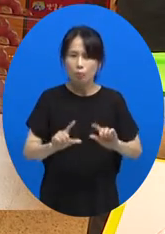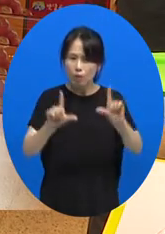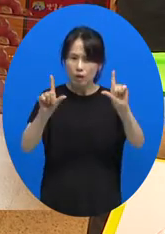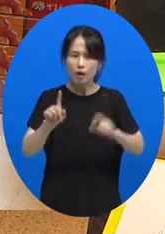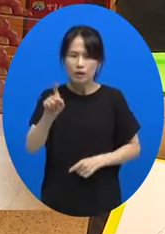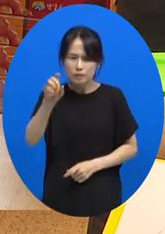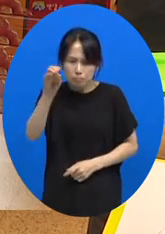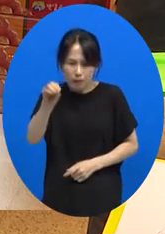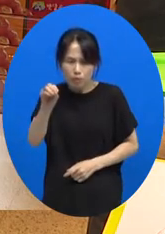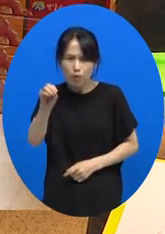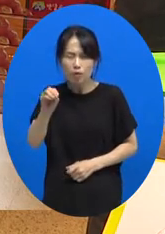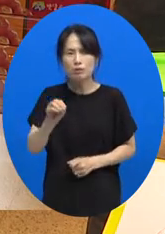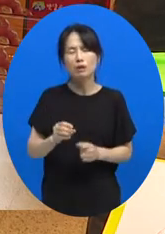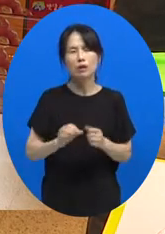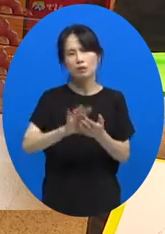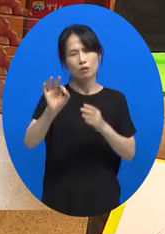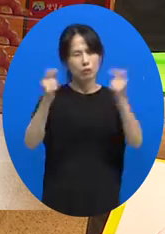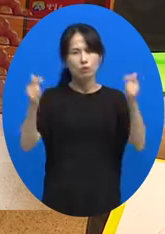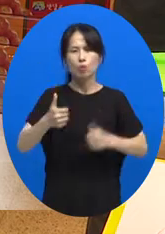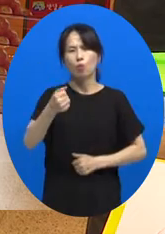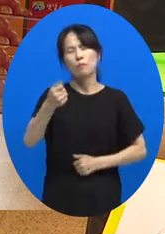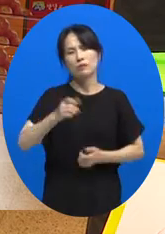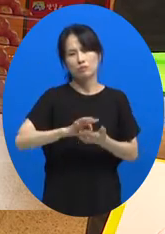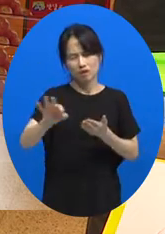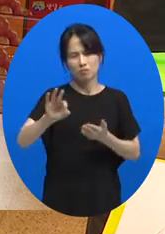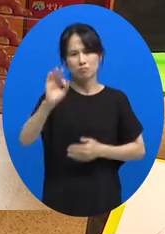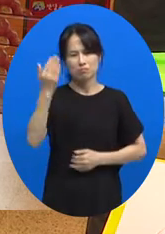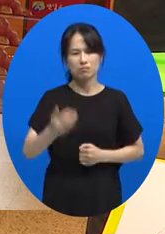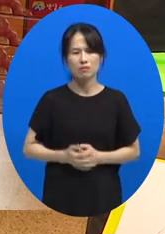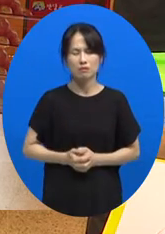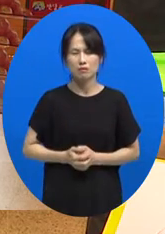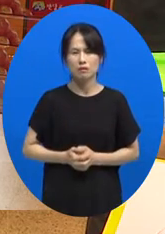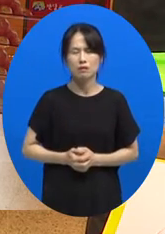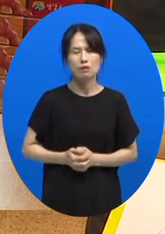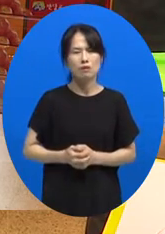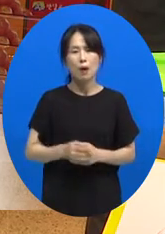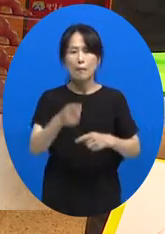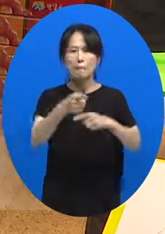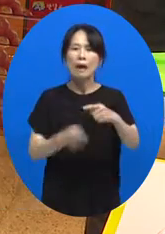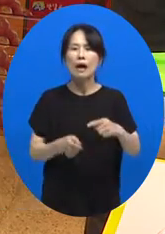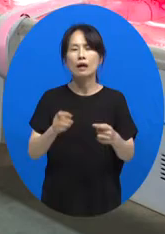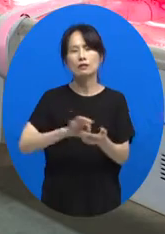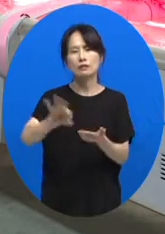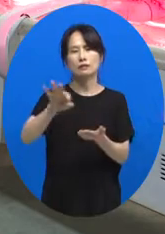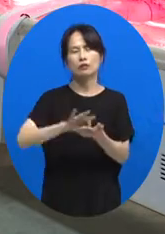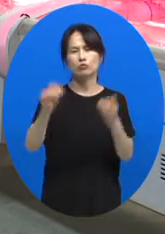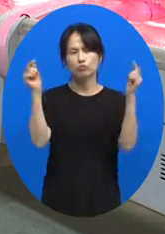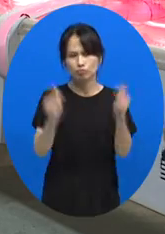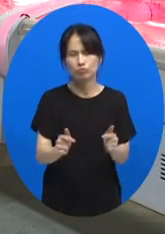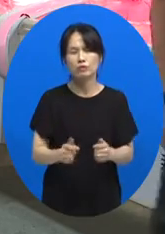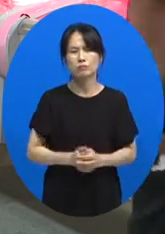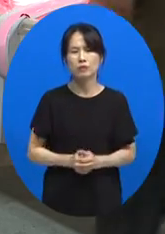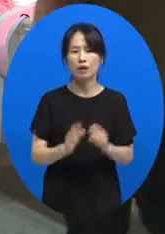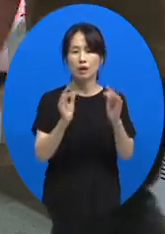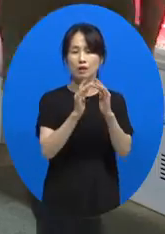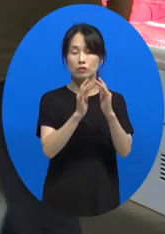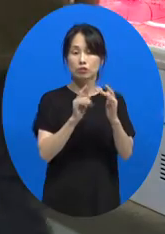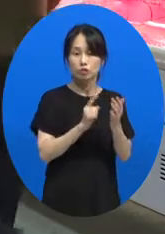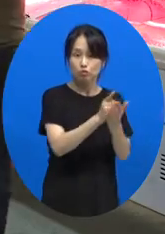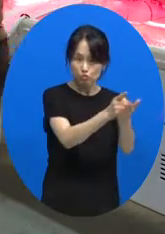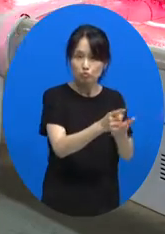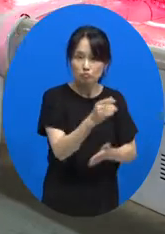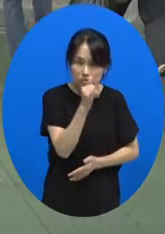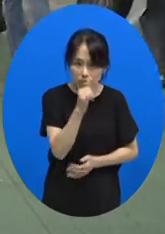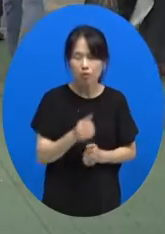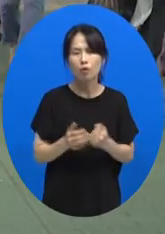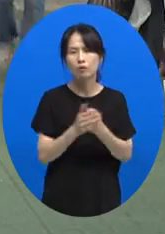올해는 한 10만 원 쓸 거 5만 원밖에 안 쓴다고 보시면 돼요. 아, 그래요? 예, 네, 완전히 반이에요. 인터넷으로 주문이